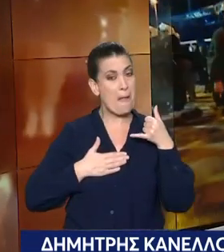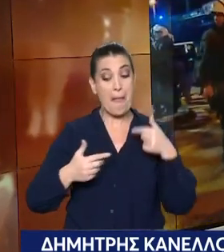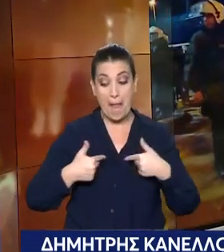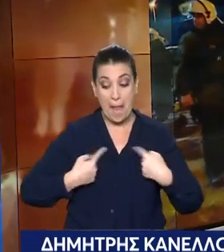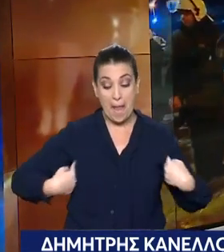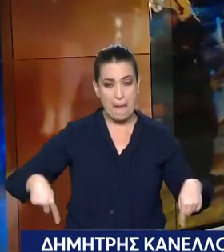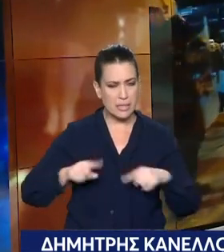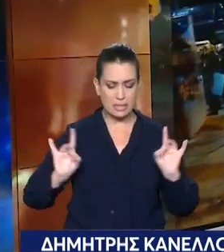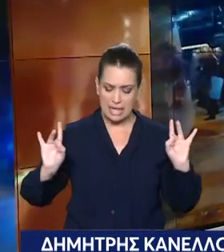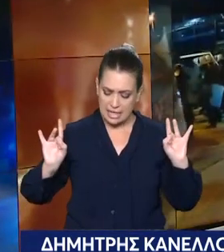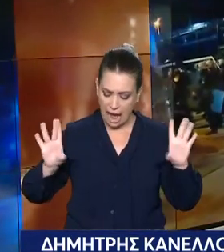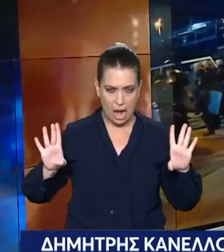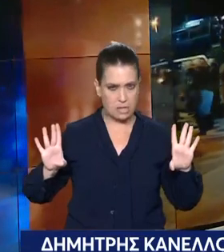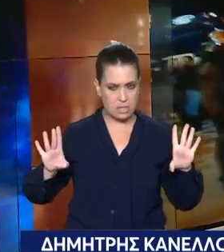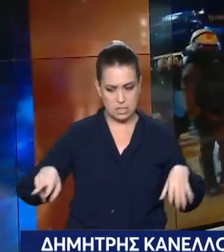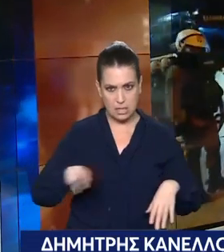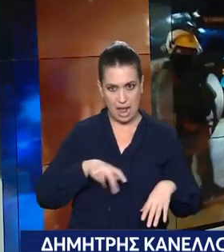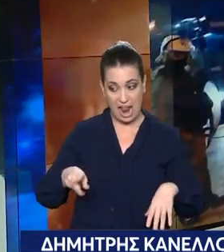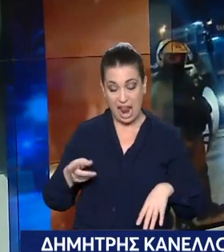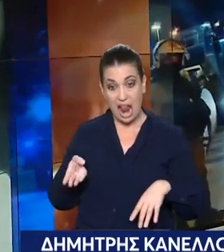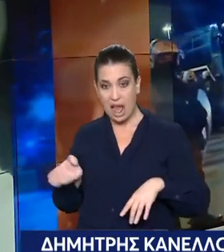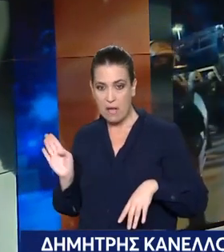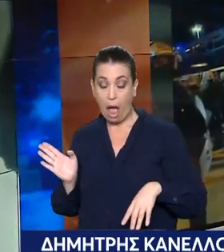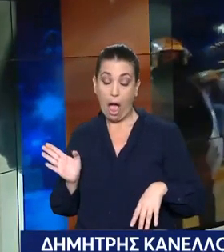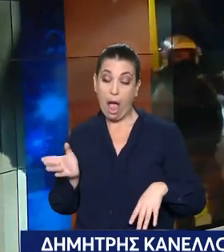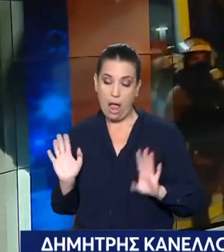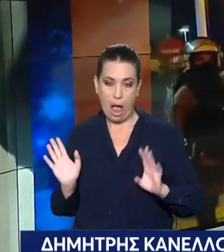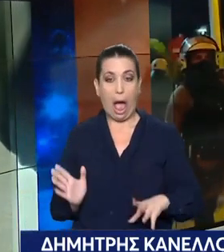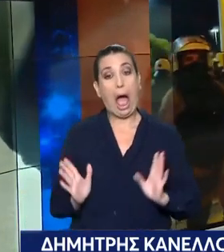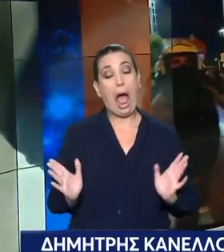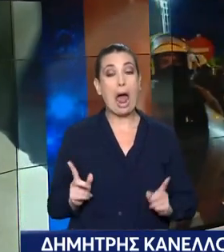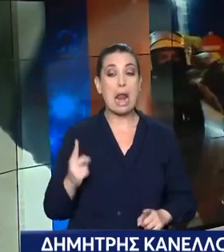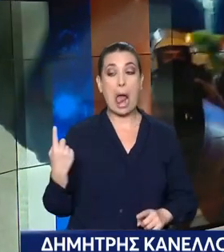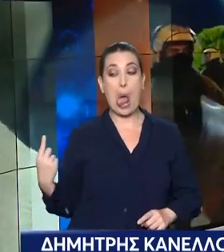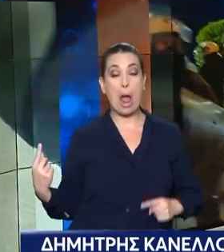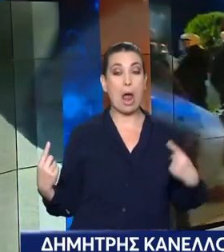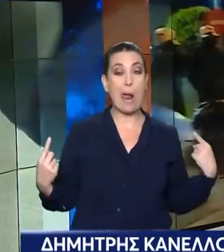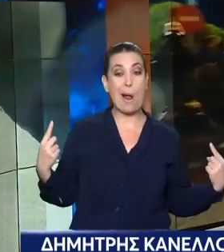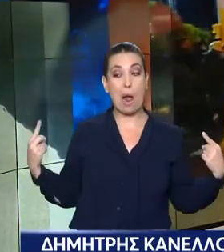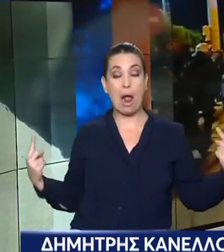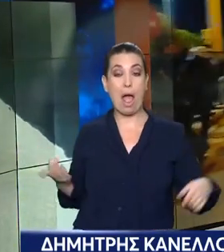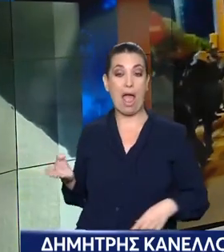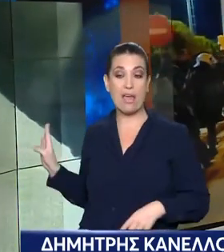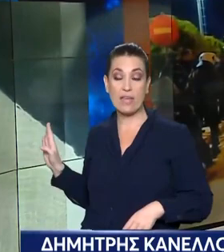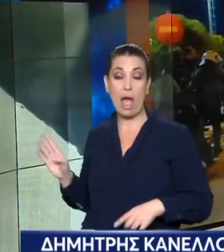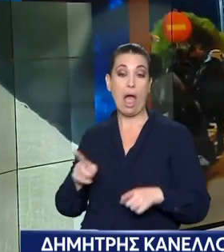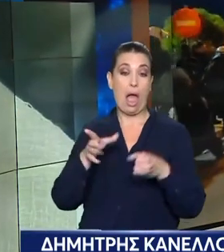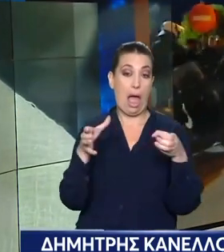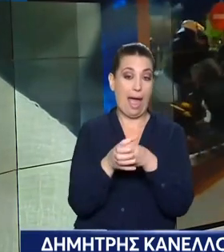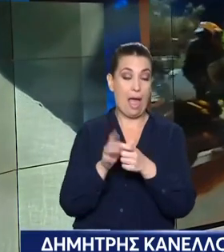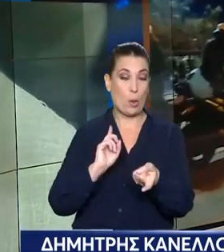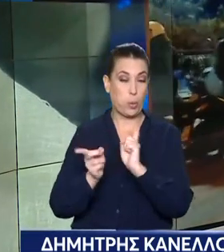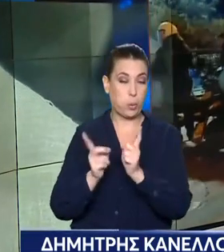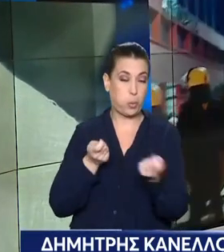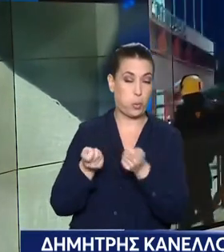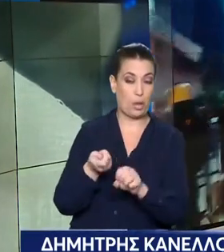καμία κινητικότητα, κανέναν να βγαίνει από το γήπεδο. Τώρα, αν βγήκανε κάποιοι μεμονωμένα και ισίγως και απεχώρησαν και πήγανε και οργανώθηκαν κάπου. Ναι, ίσως δεν μπορούσατε να το